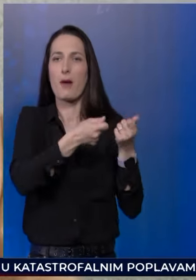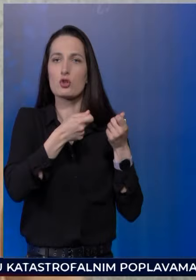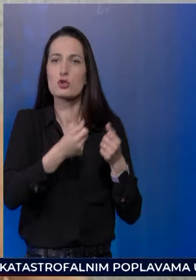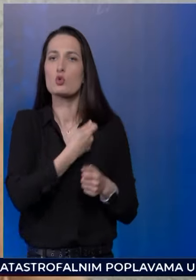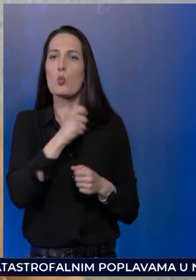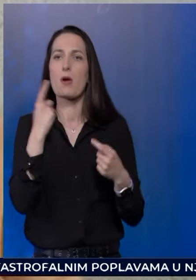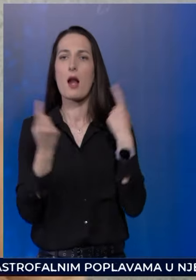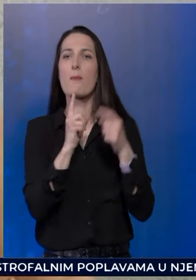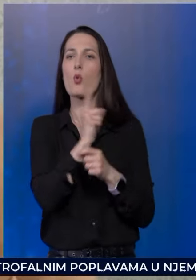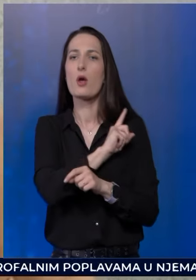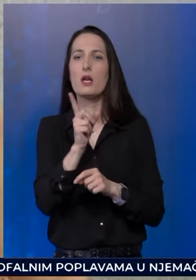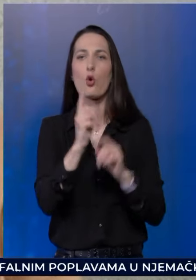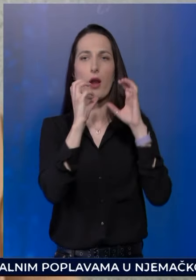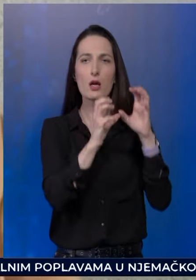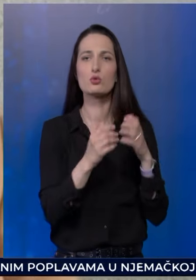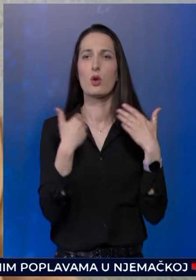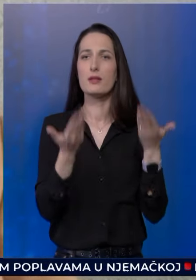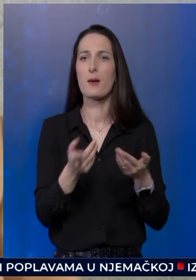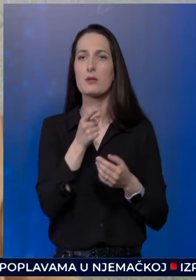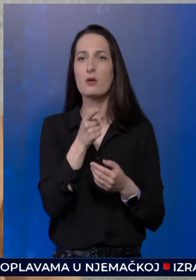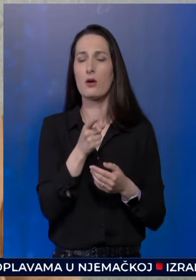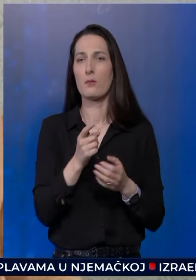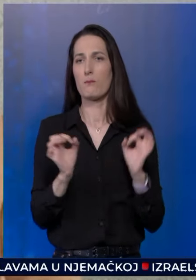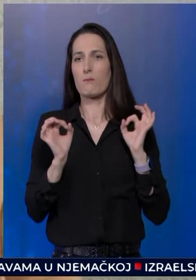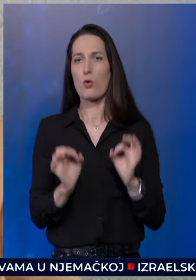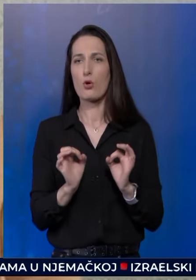skupe reklame tamo koje niko ne gleda i da bi